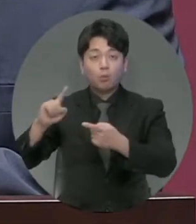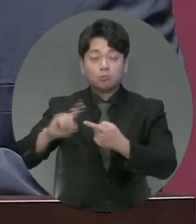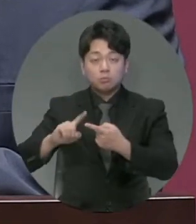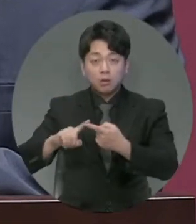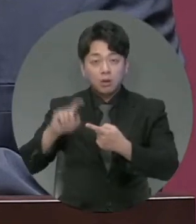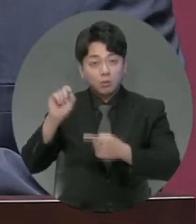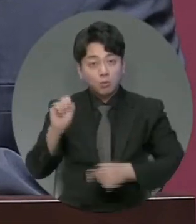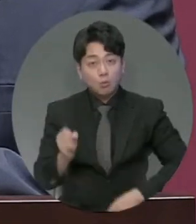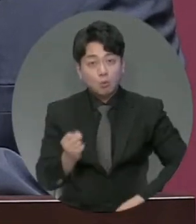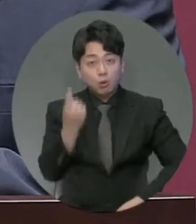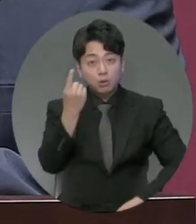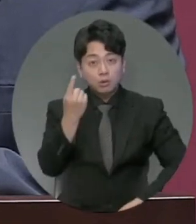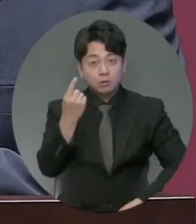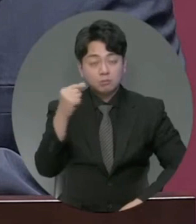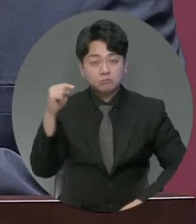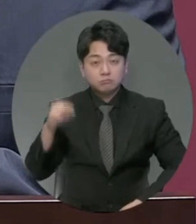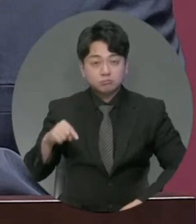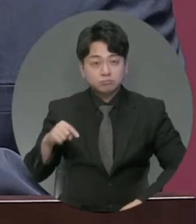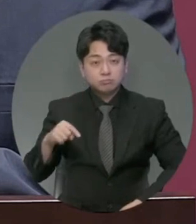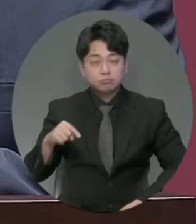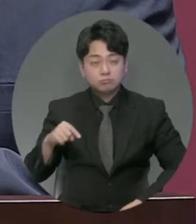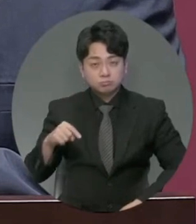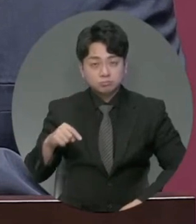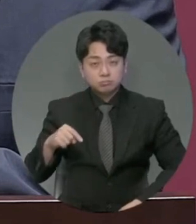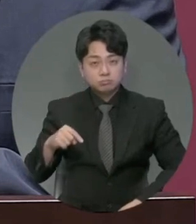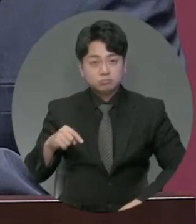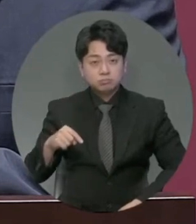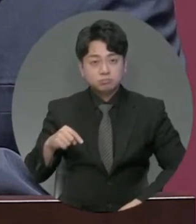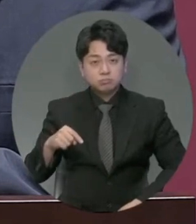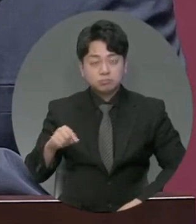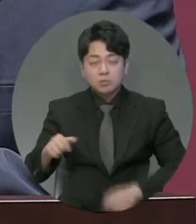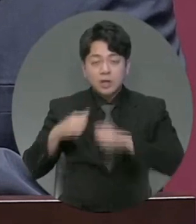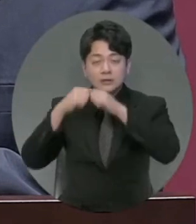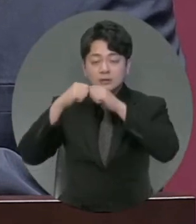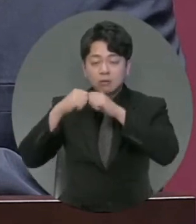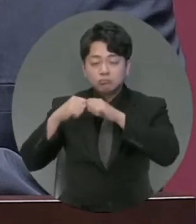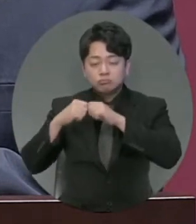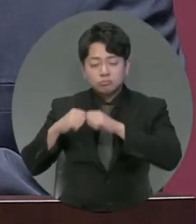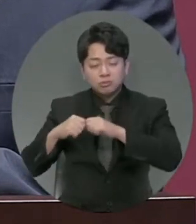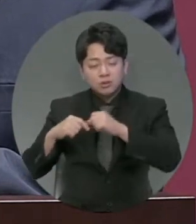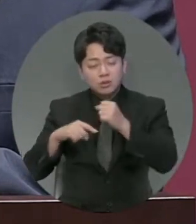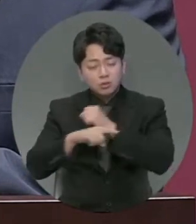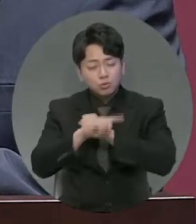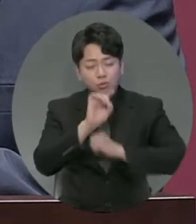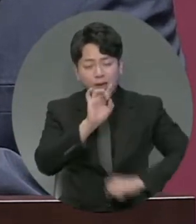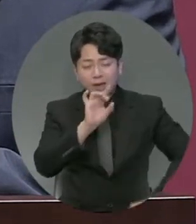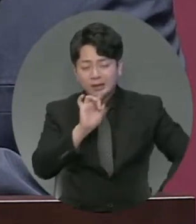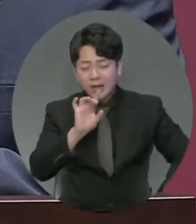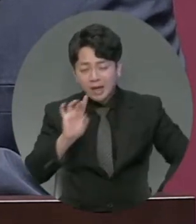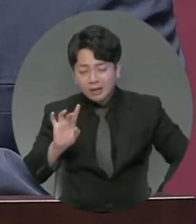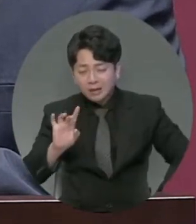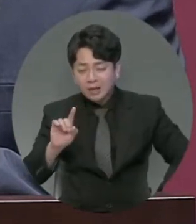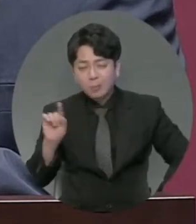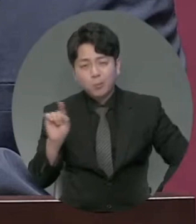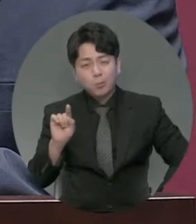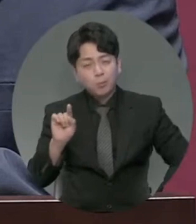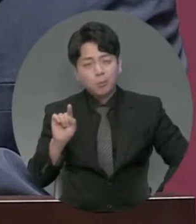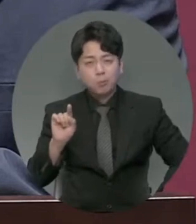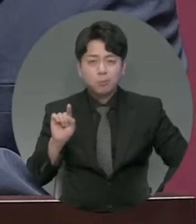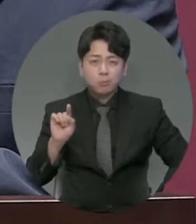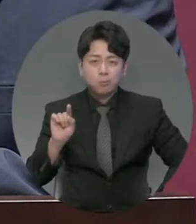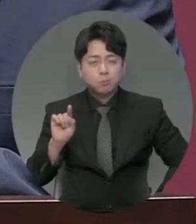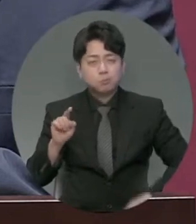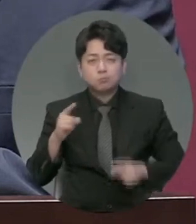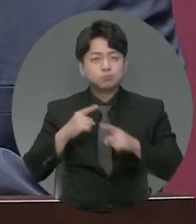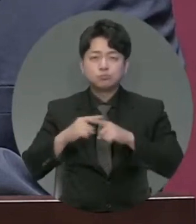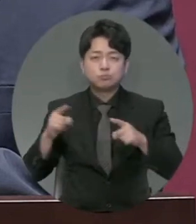원인은 저희가 생각을 할 수 있지만 세부적으로 하나하나를 구체적으로 그렇게